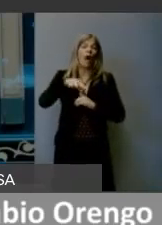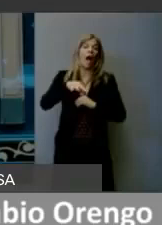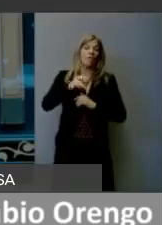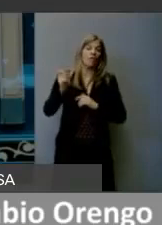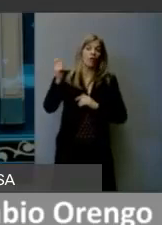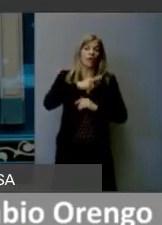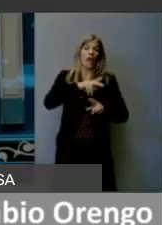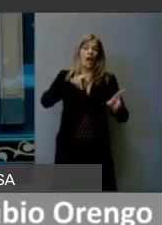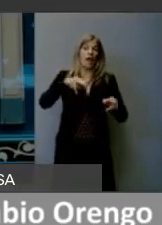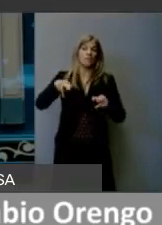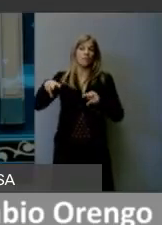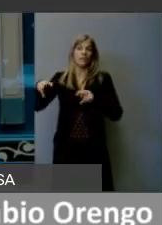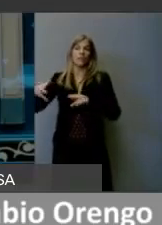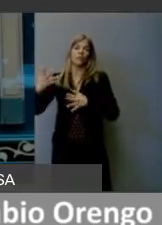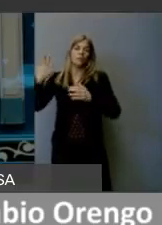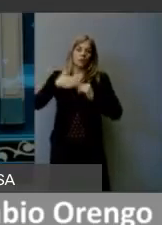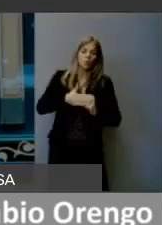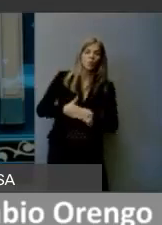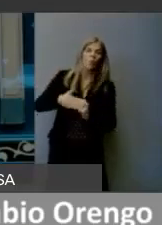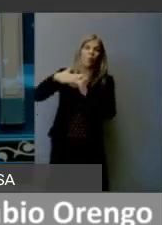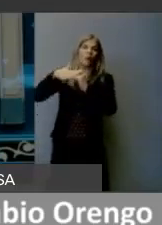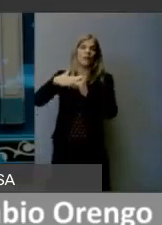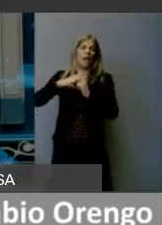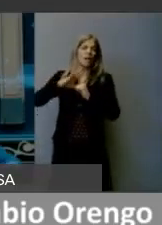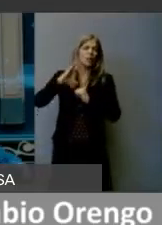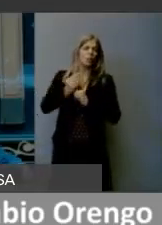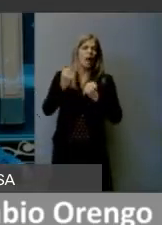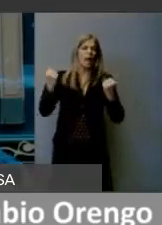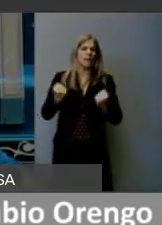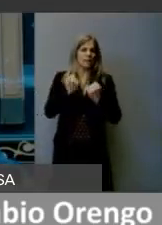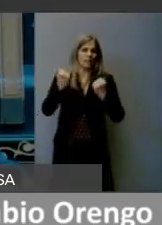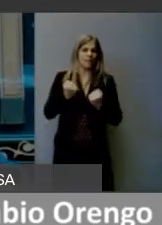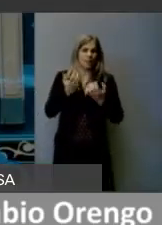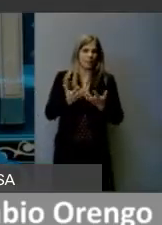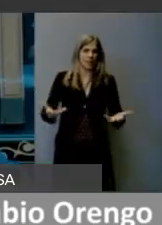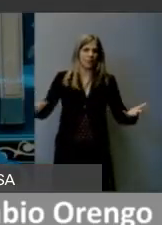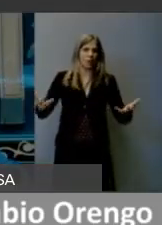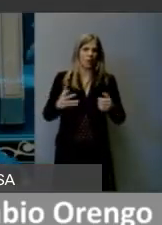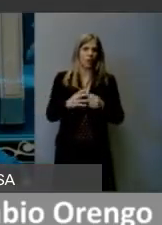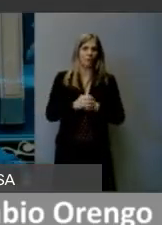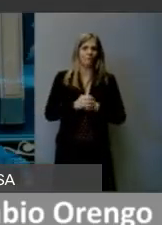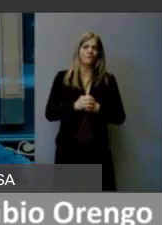fine di supportare tutte le attività del territorio.